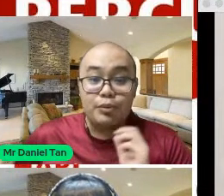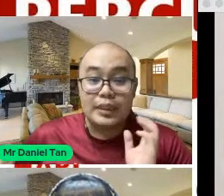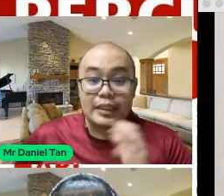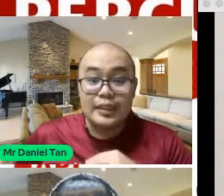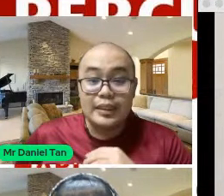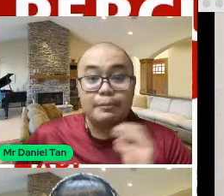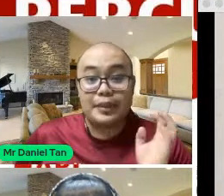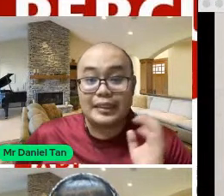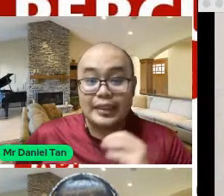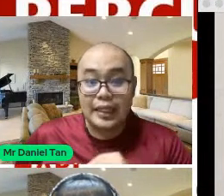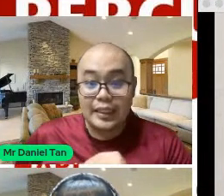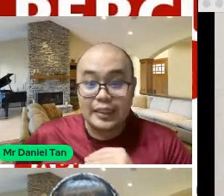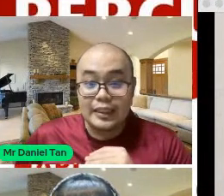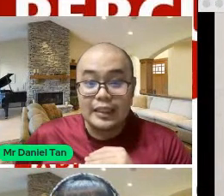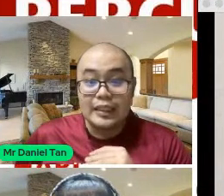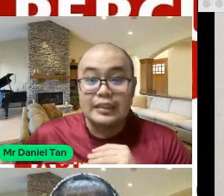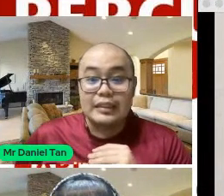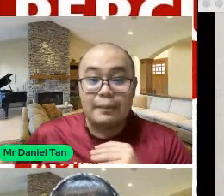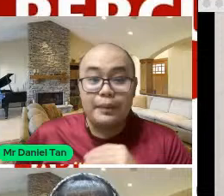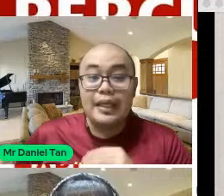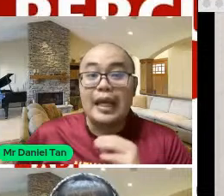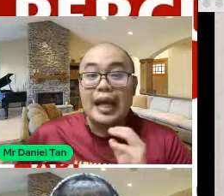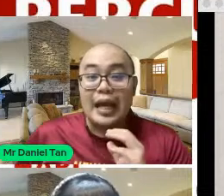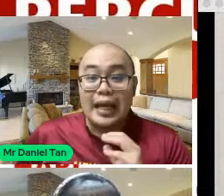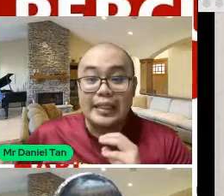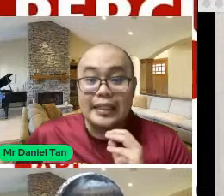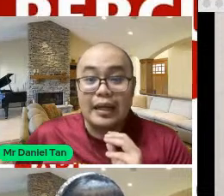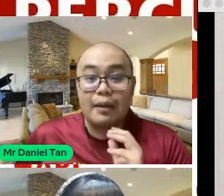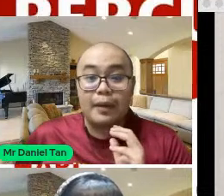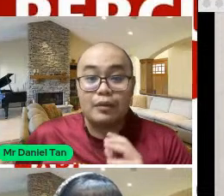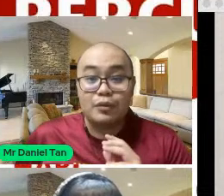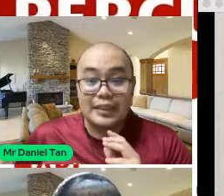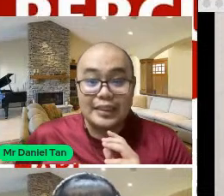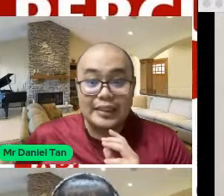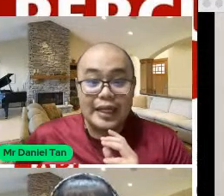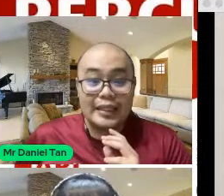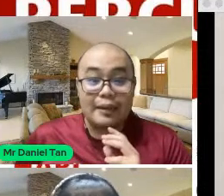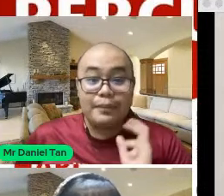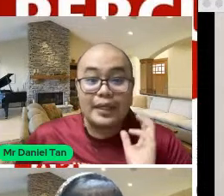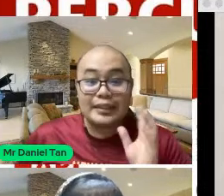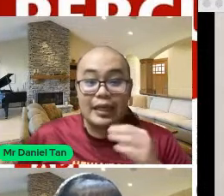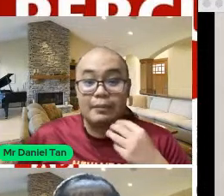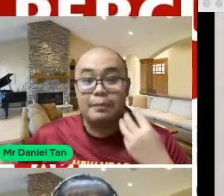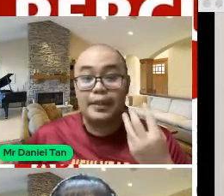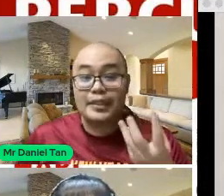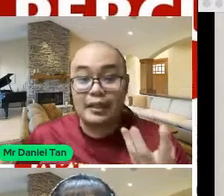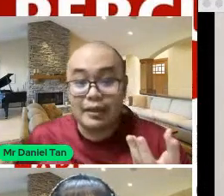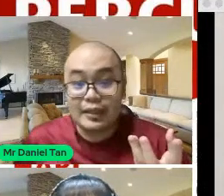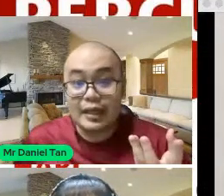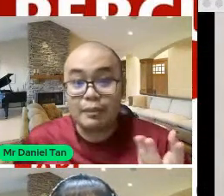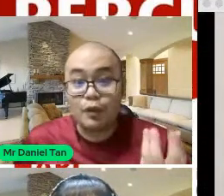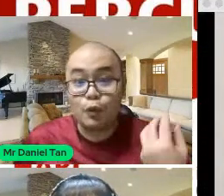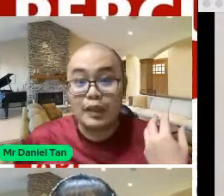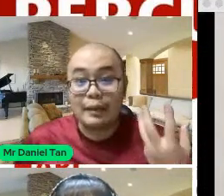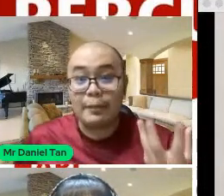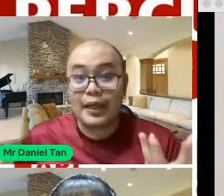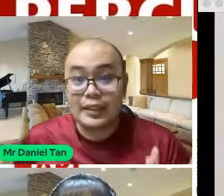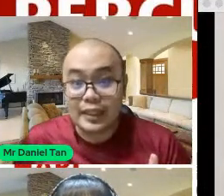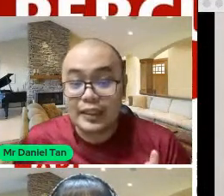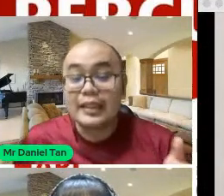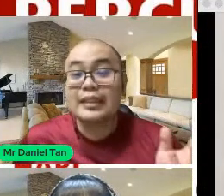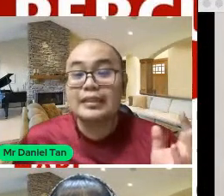mempunyai perasaan Tetapi hanya manusia saja yang biasa berbicara dan